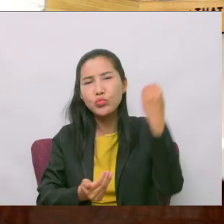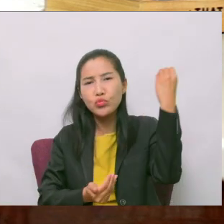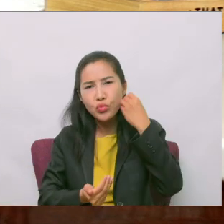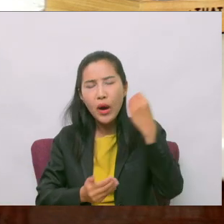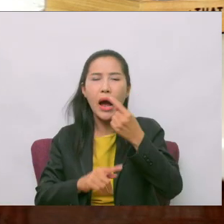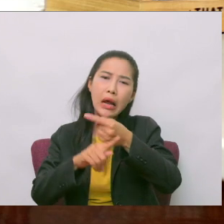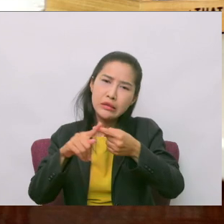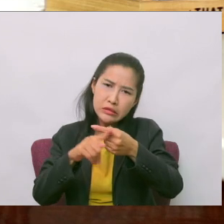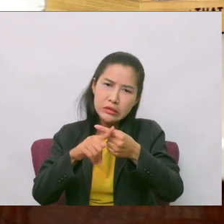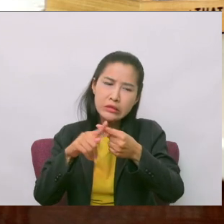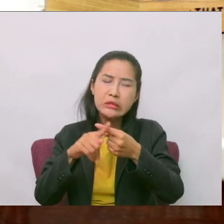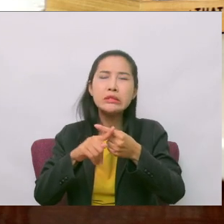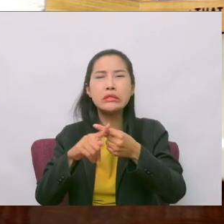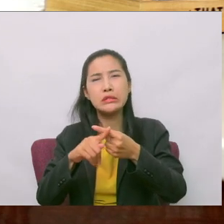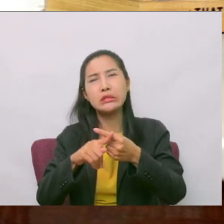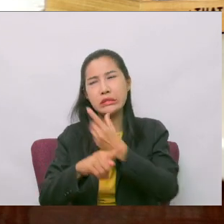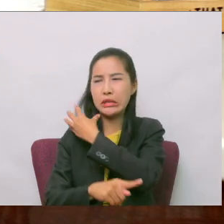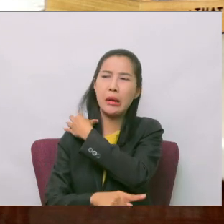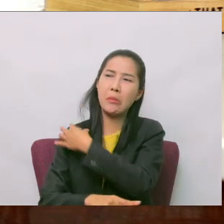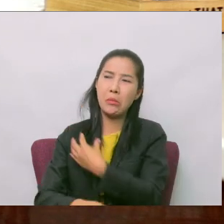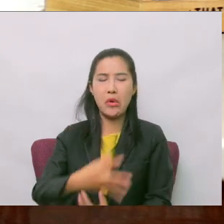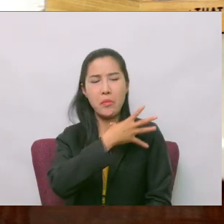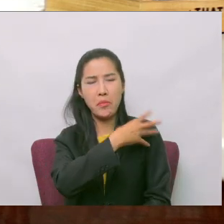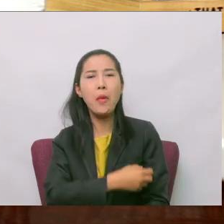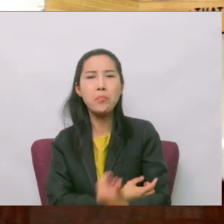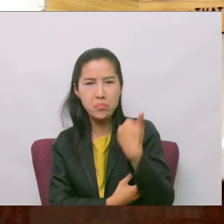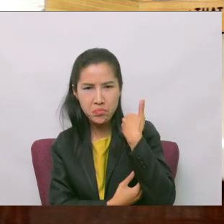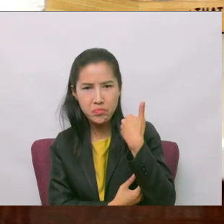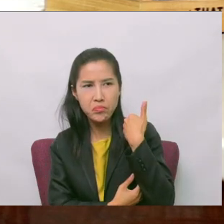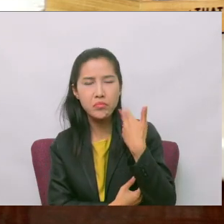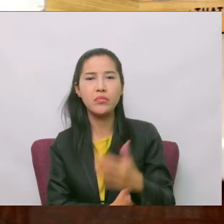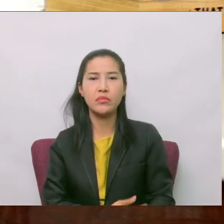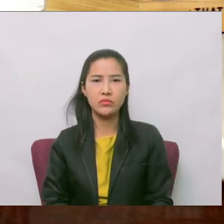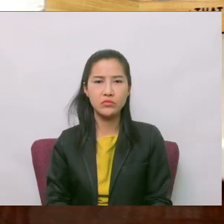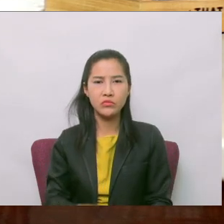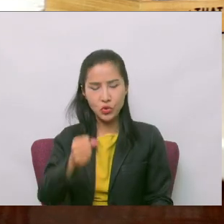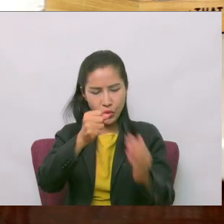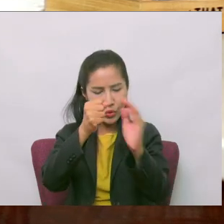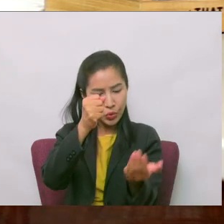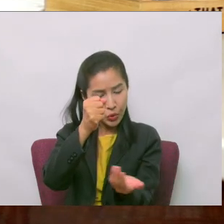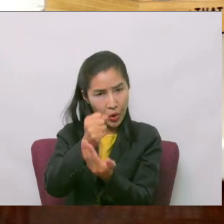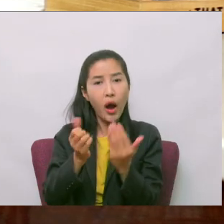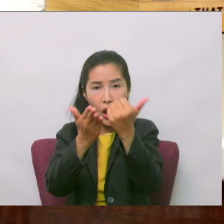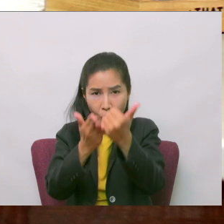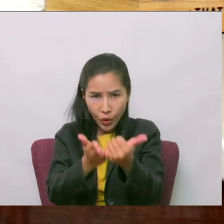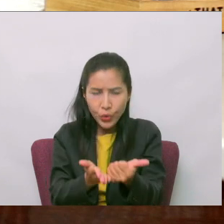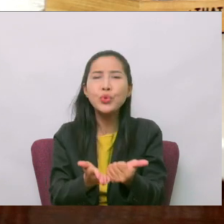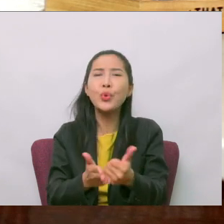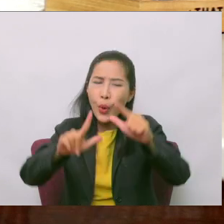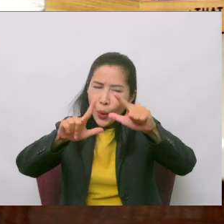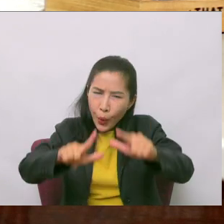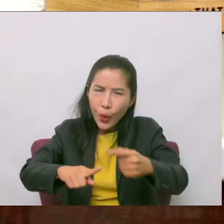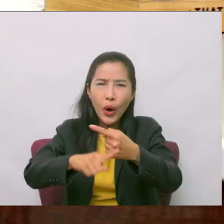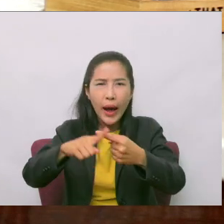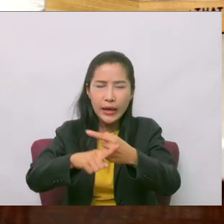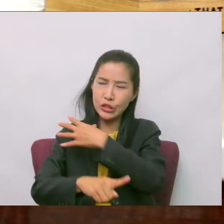ดา ใช่ค่ะ นะคะซึ่งสมุนไพรในลูกประคบก็สามารถที่จะช่วยบรรเทาอาการปวดเมื่อยของแม่ได้ด้วยเอาละค่ะงั้